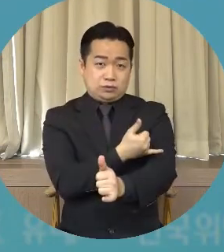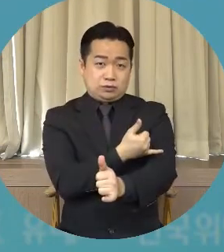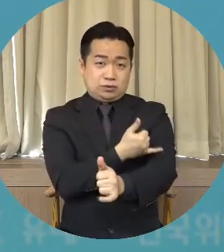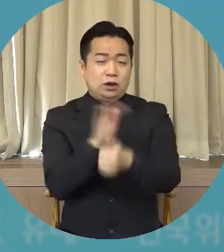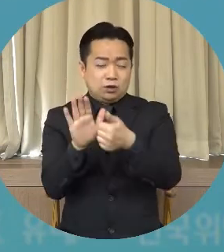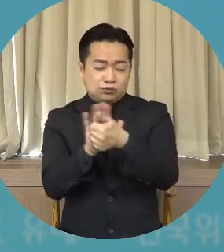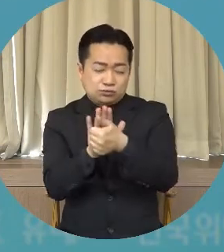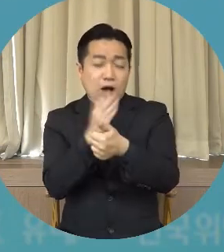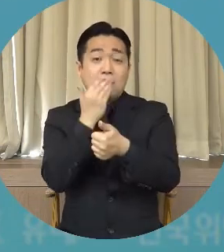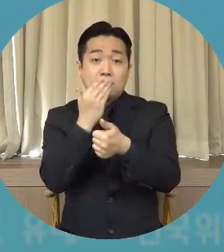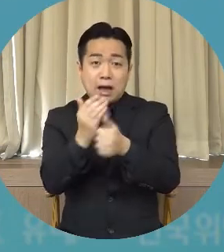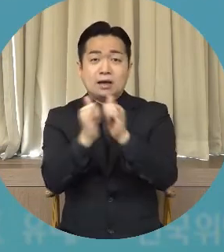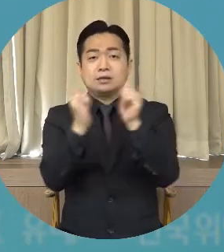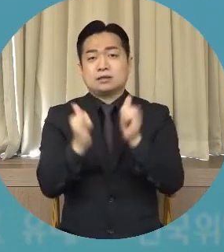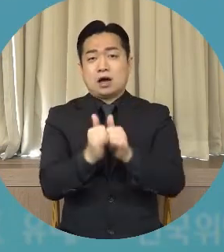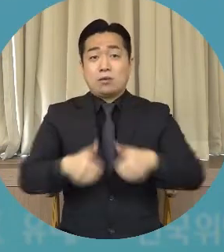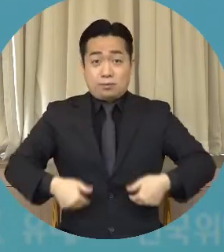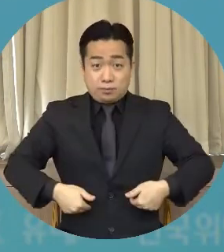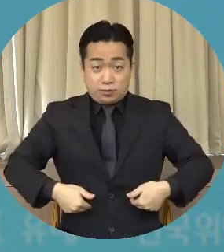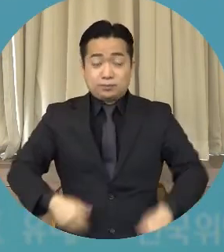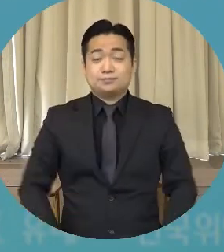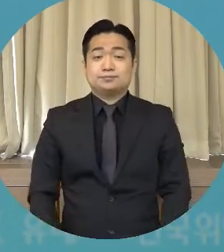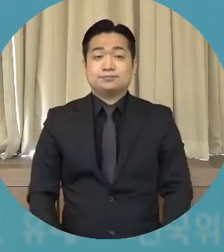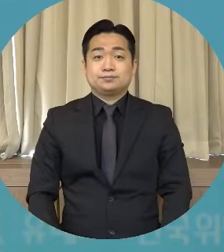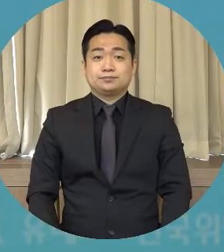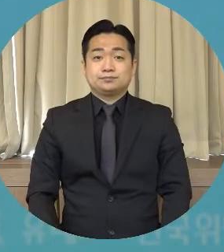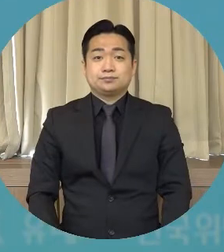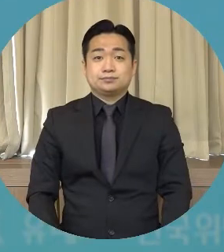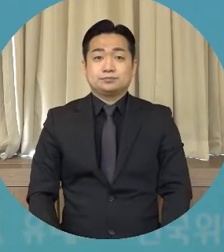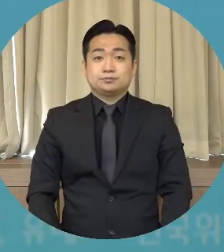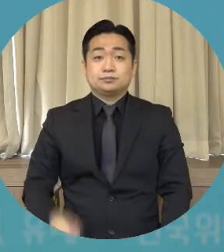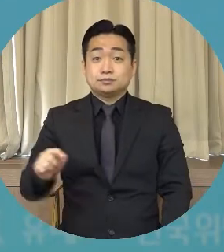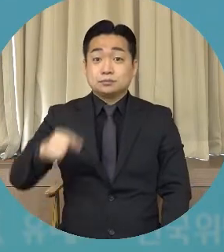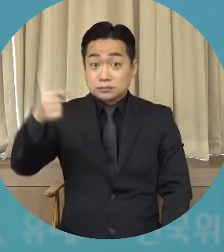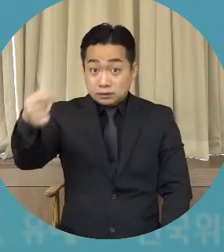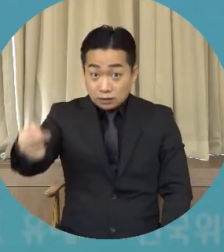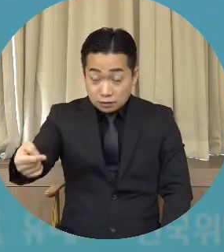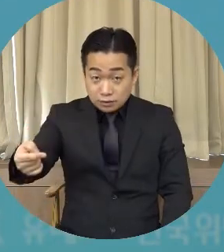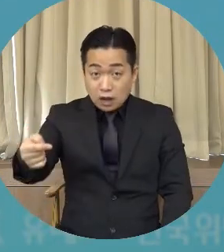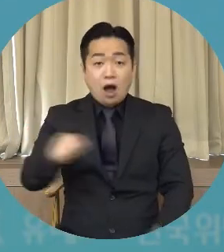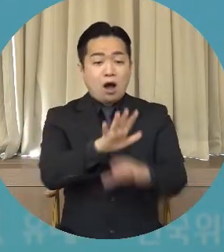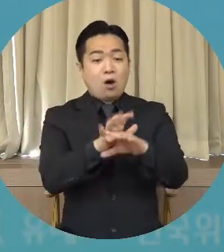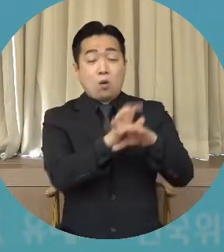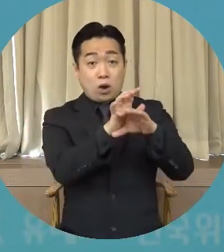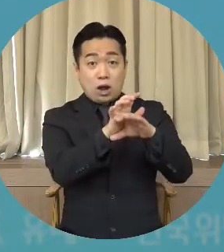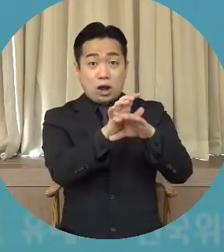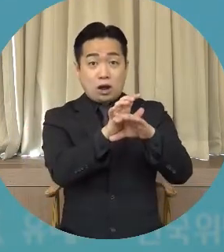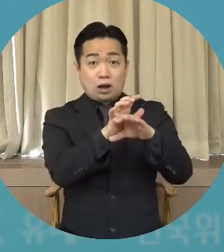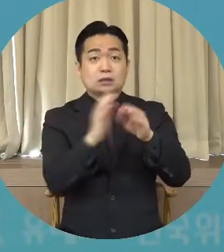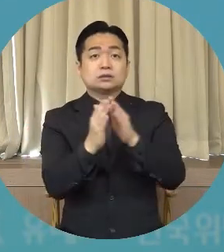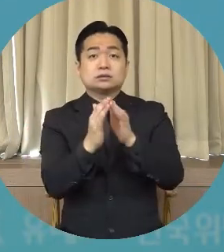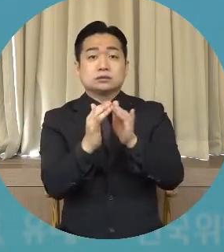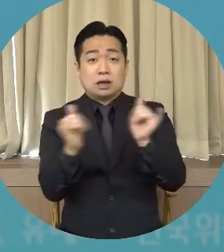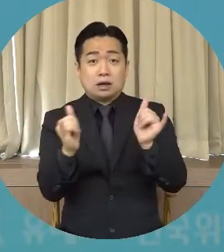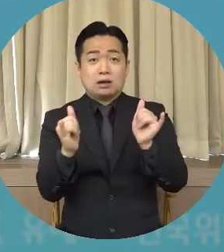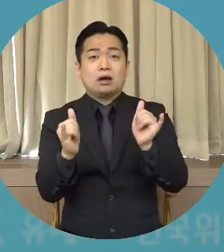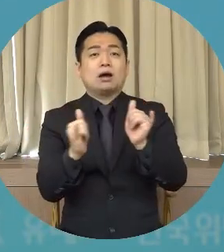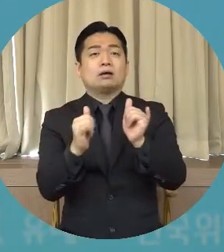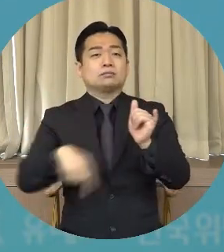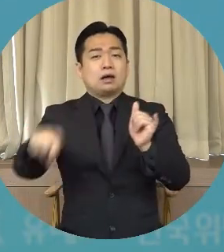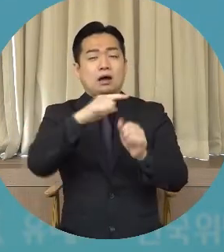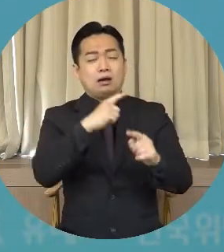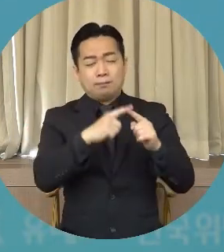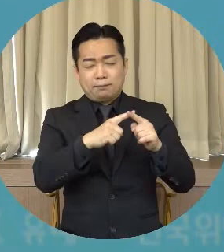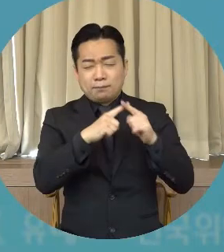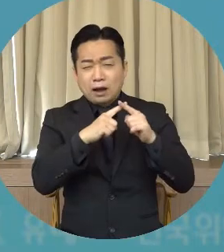되어야 한다고 생각합니다. 그래야 코로나로 인한 인류의 희생을 의미 있게 만드는 것이